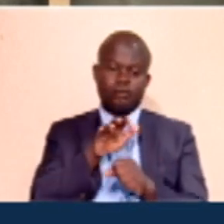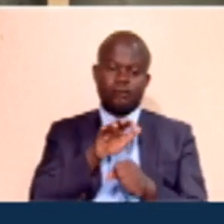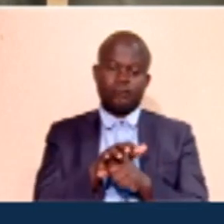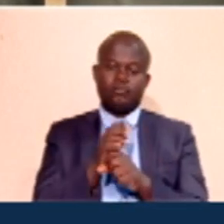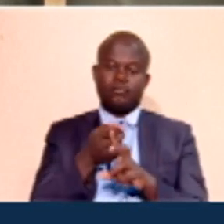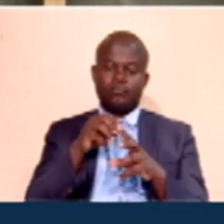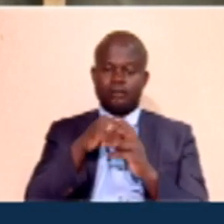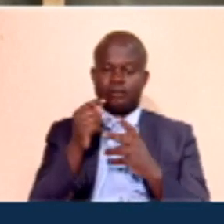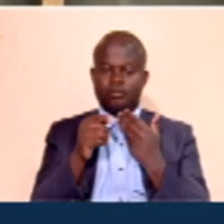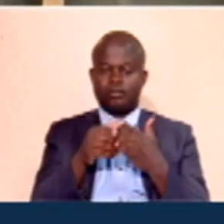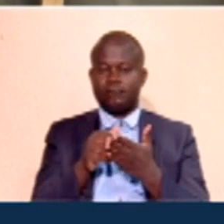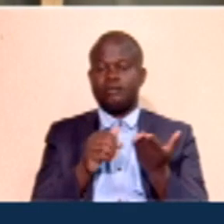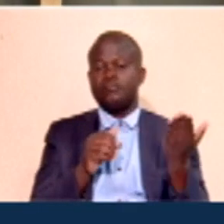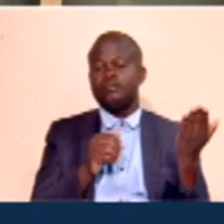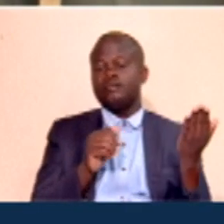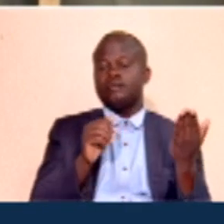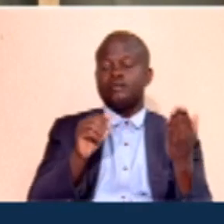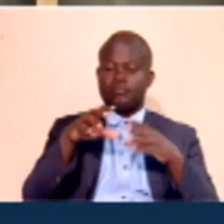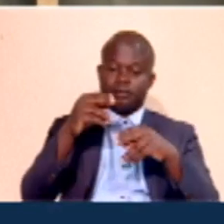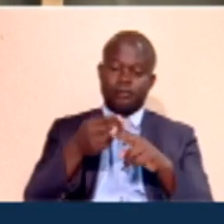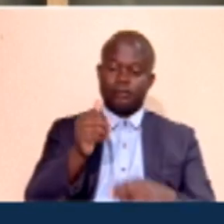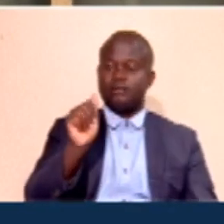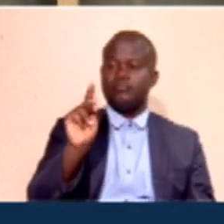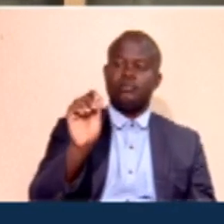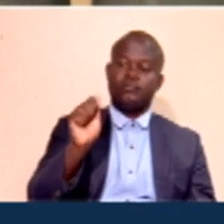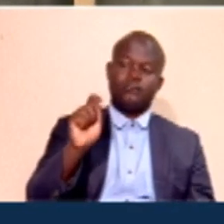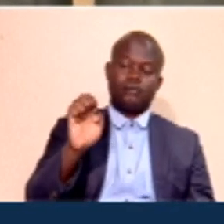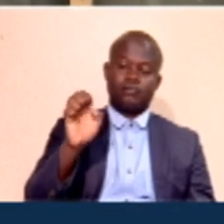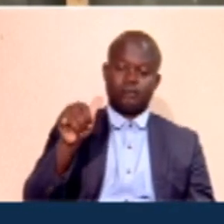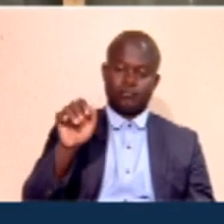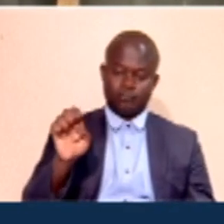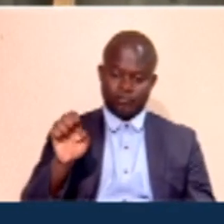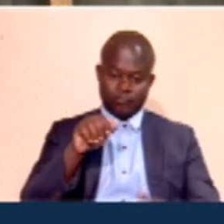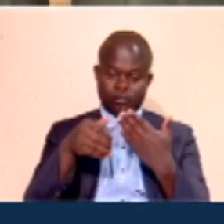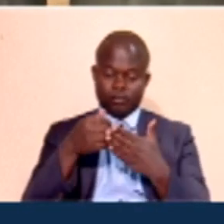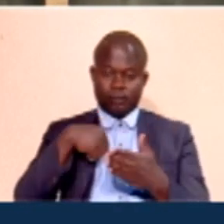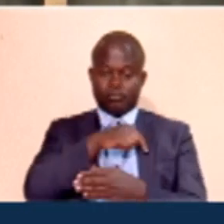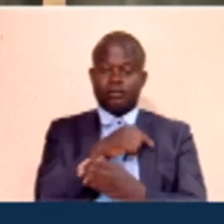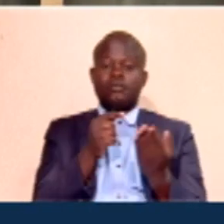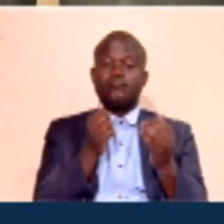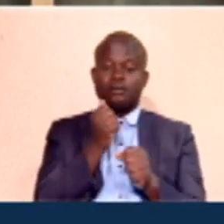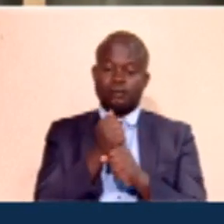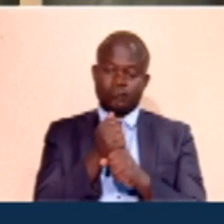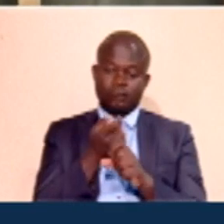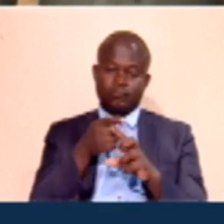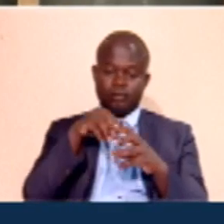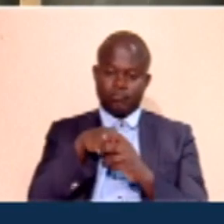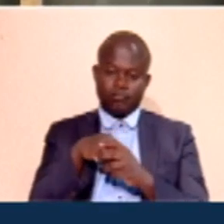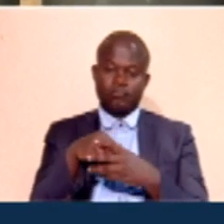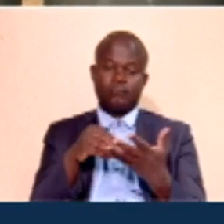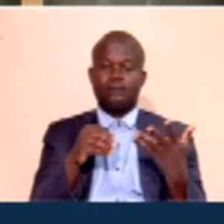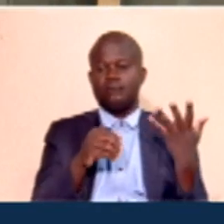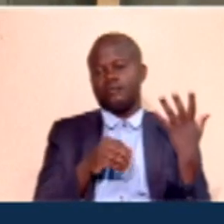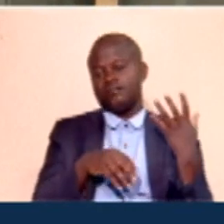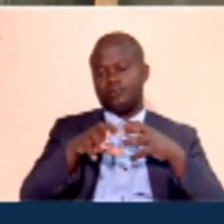tuyakora mu bisigazwa by'ibita akateye. Ibi rero nibyo dukamo dukaraboneza bikavamo iki, bikavamo